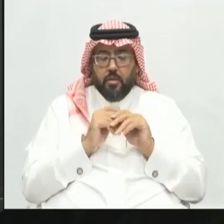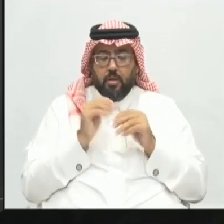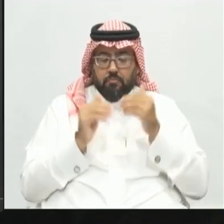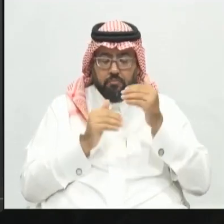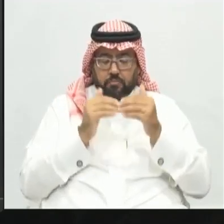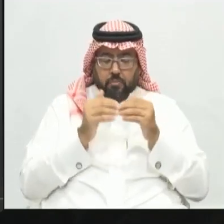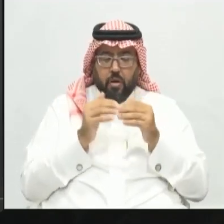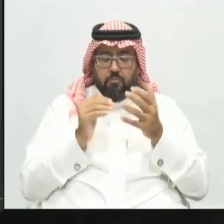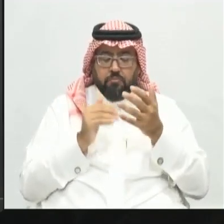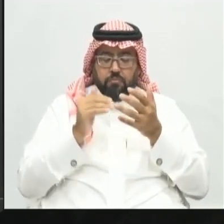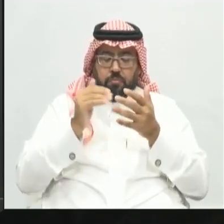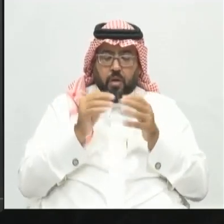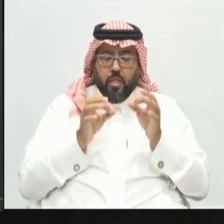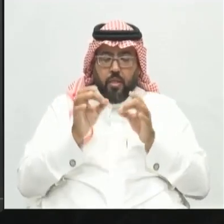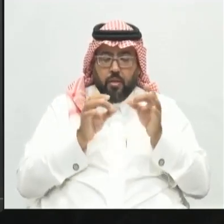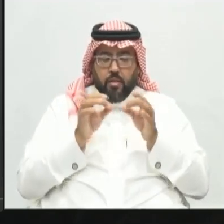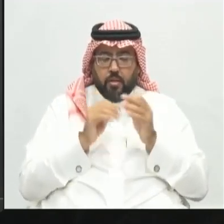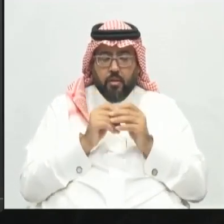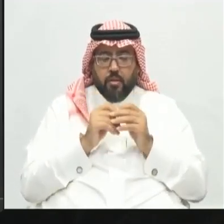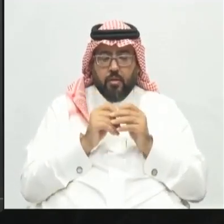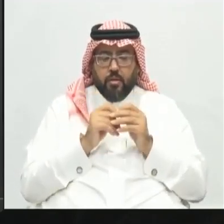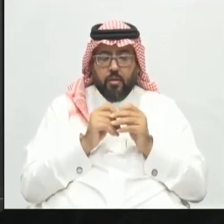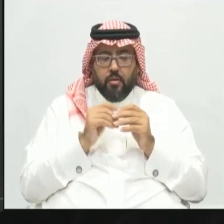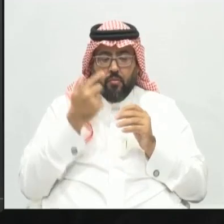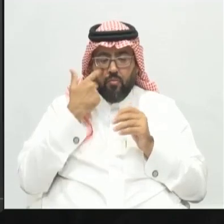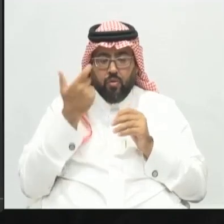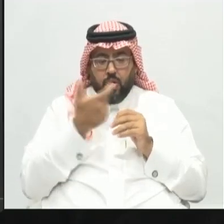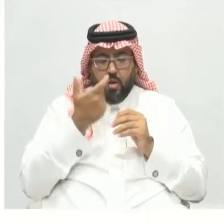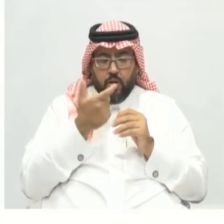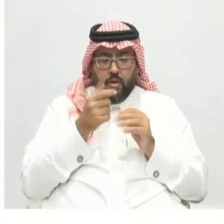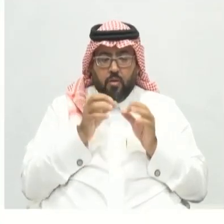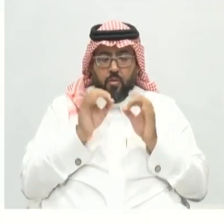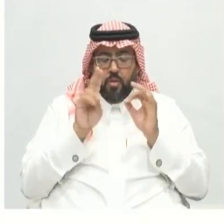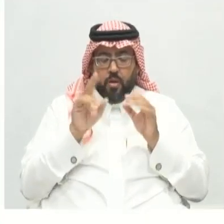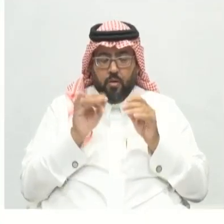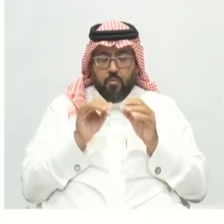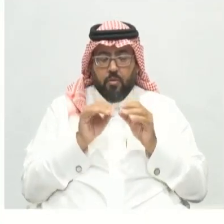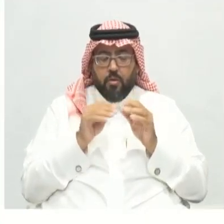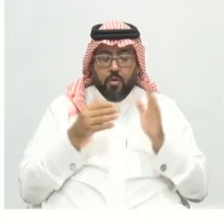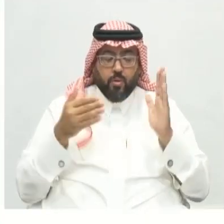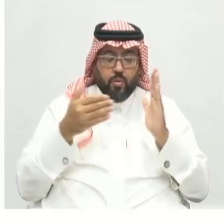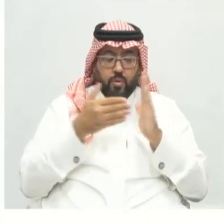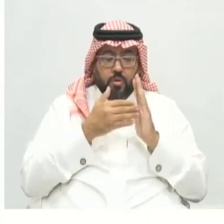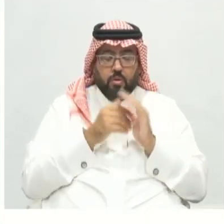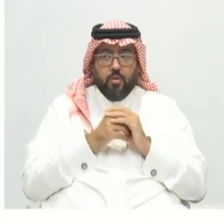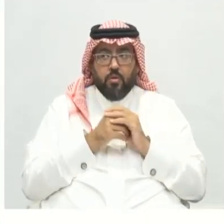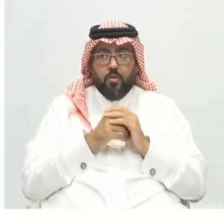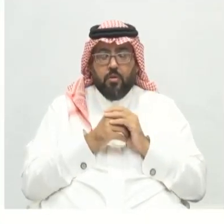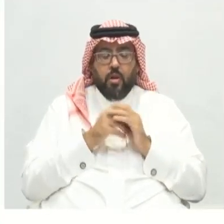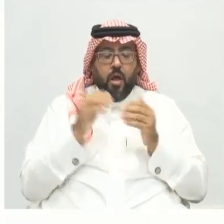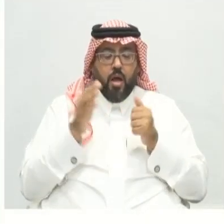من خلال مراحل وهي مرحله التخطيط والمراقبه والتحكم للوصول الى المنتج او